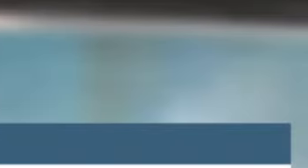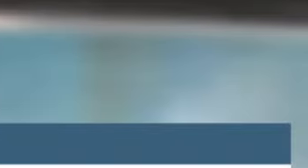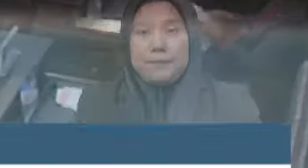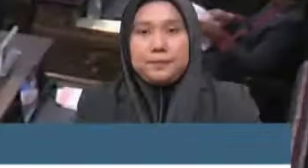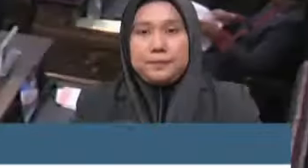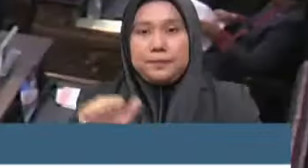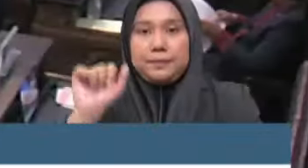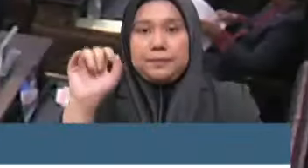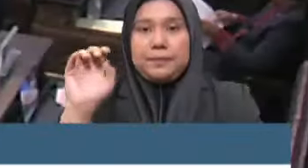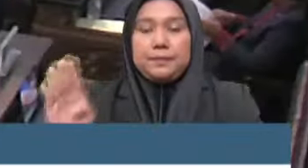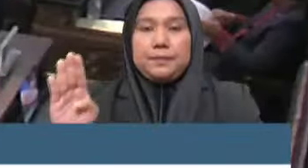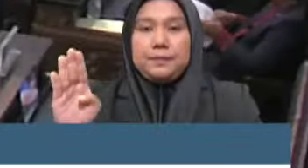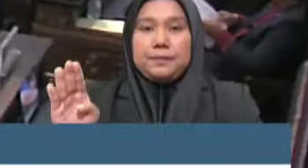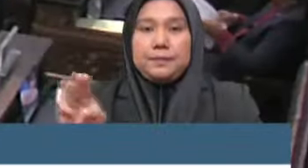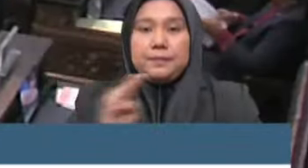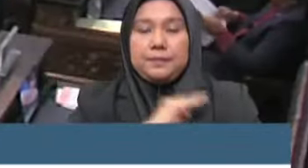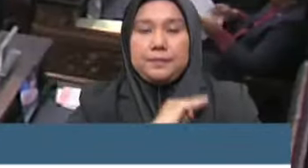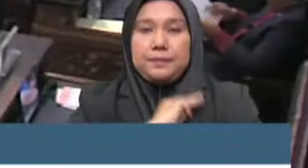sosiobudaya.